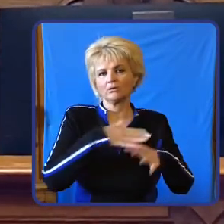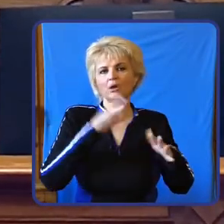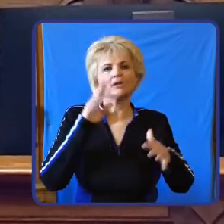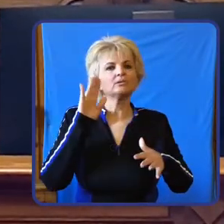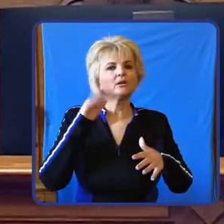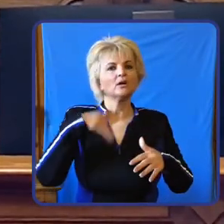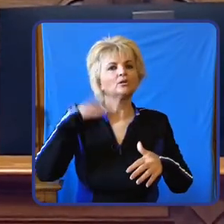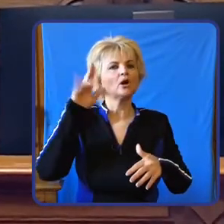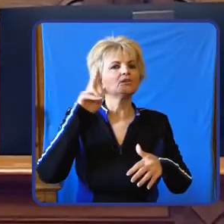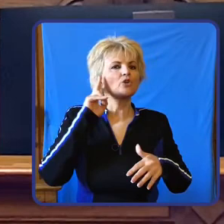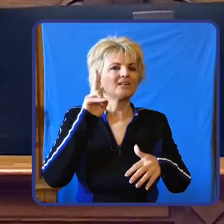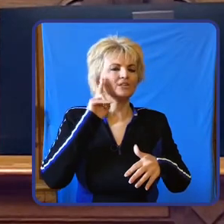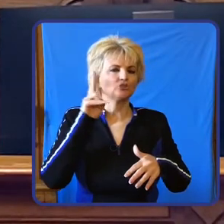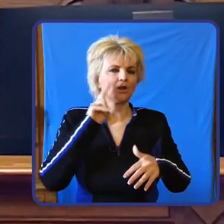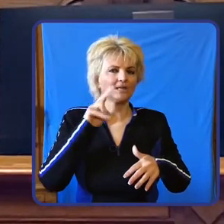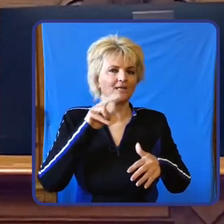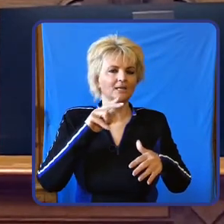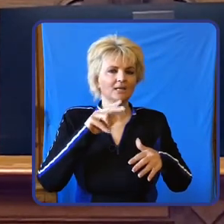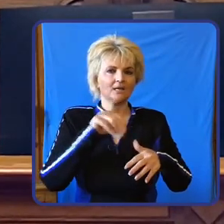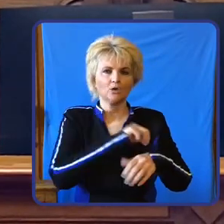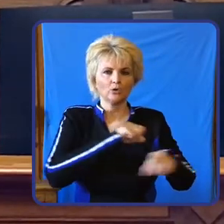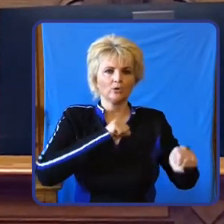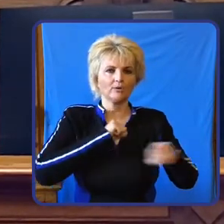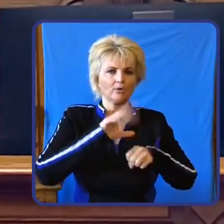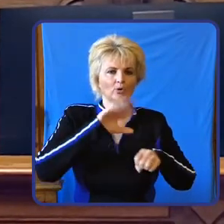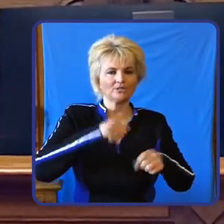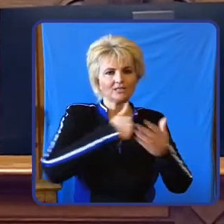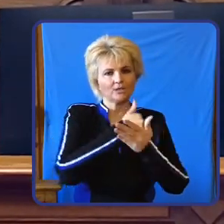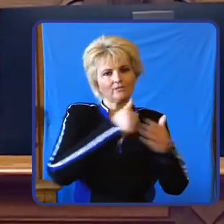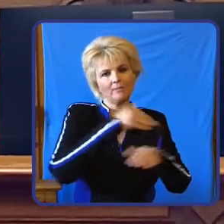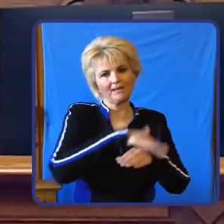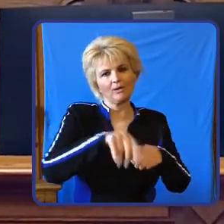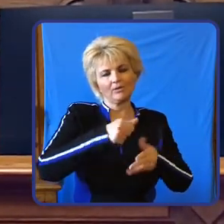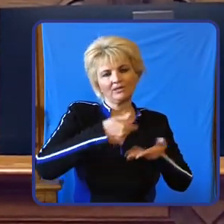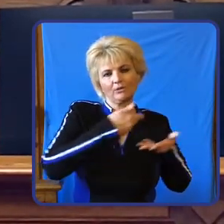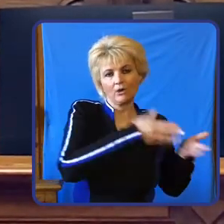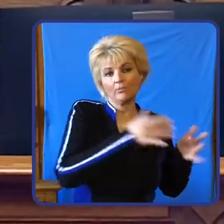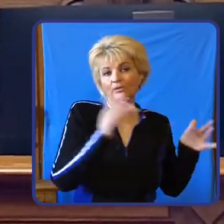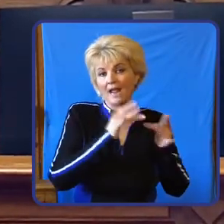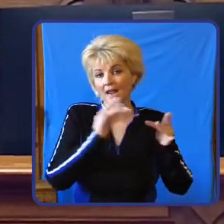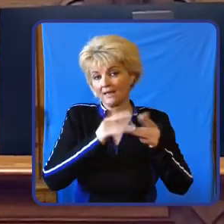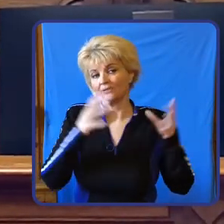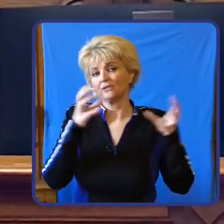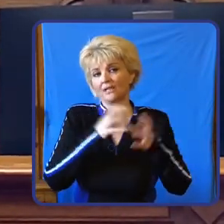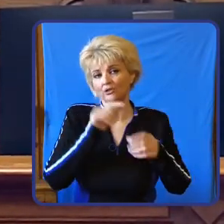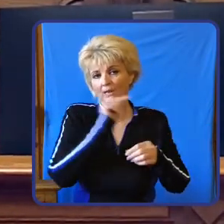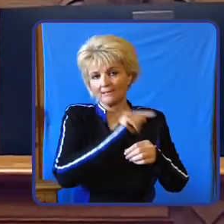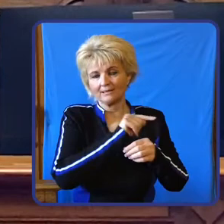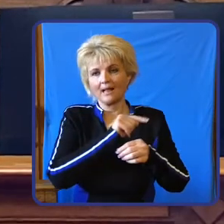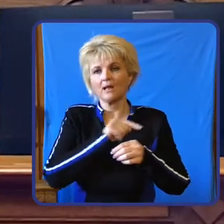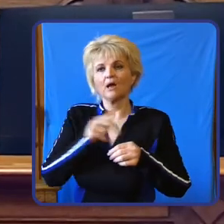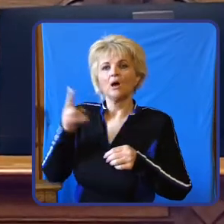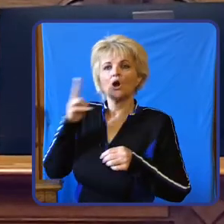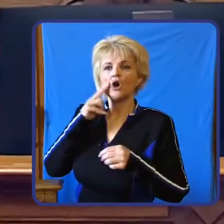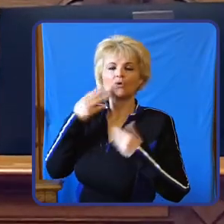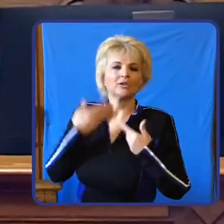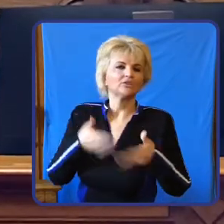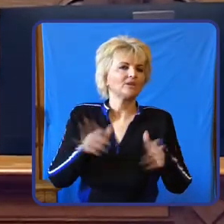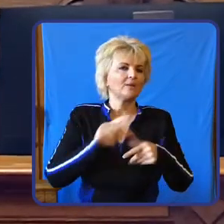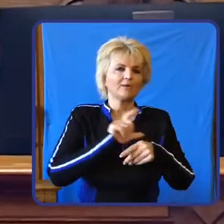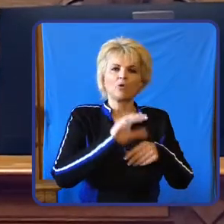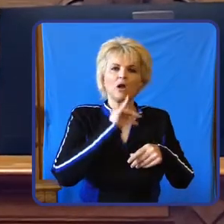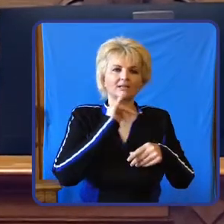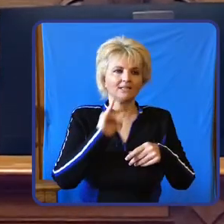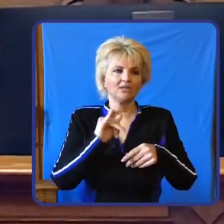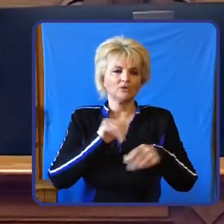nagykondisai önkormányzat 576 millió forintot kapott, ráadásul ellenzéki többségű képviselőtestülettel megjegyzem, akkor semmi oka